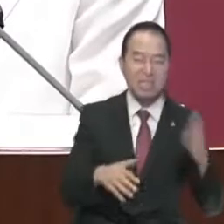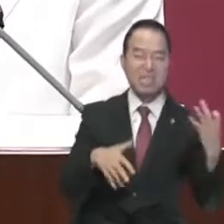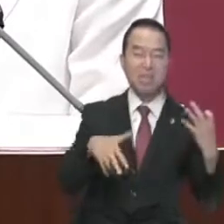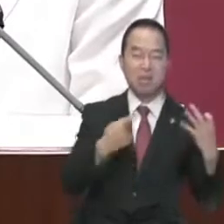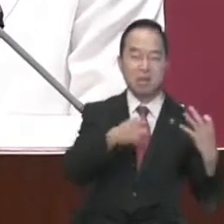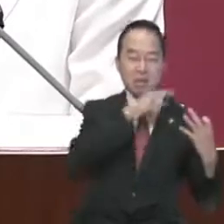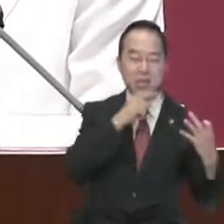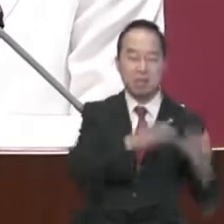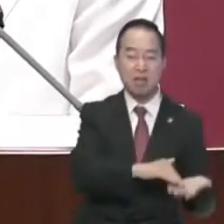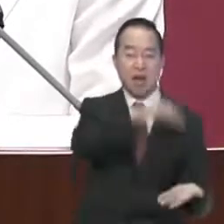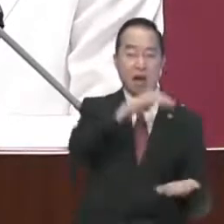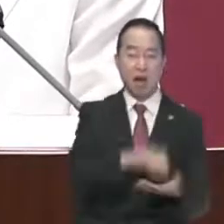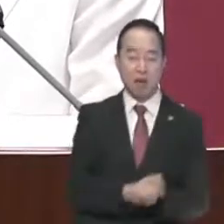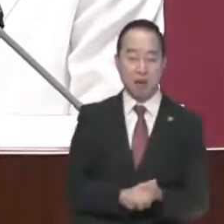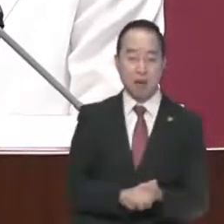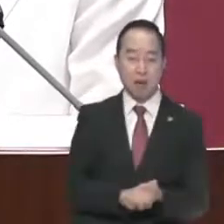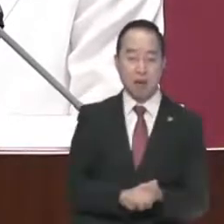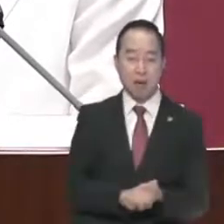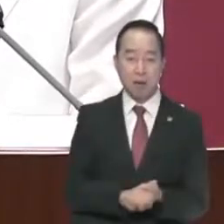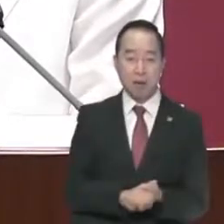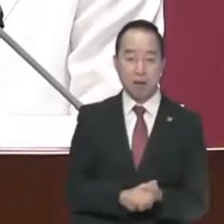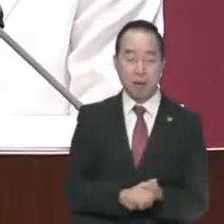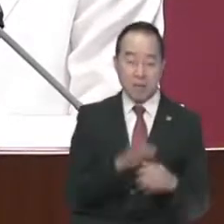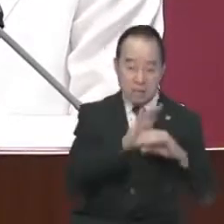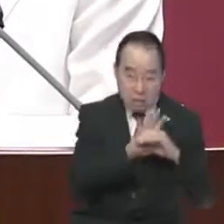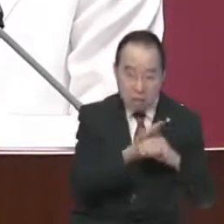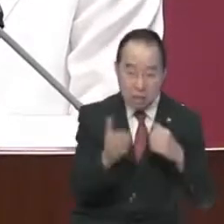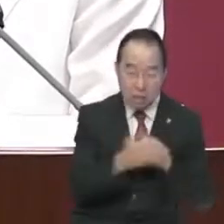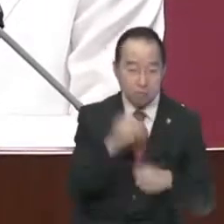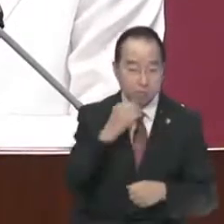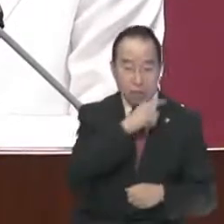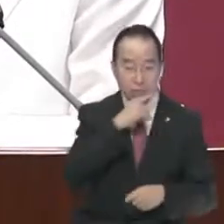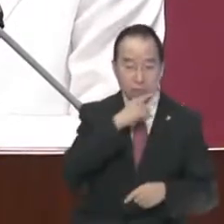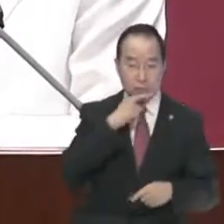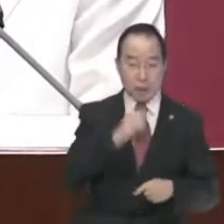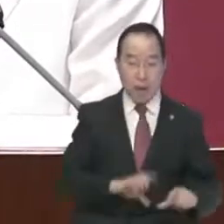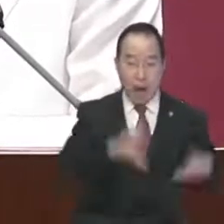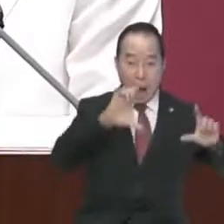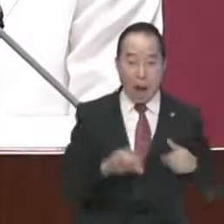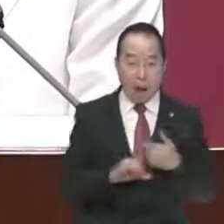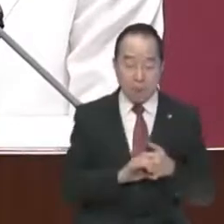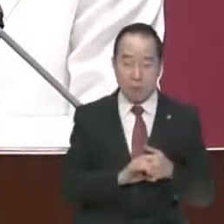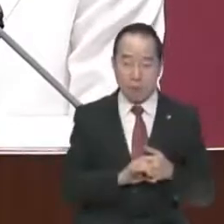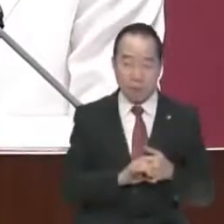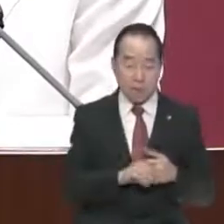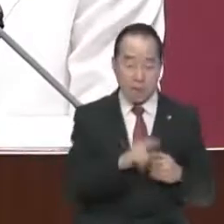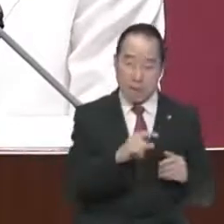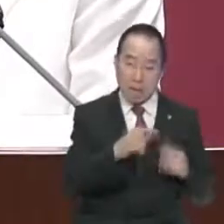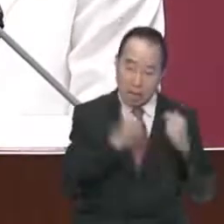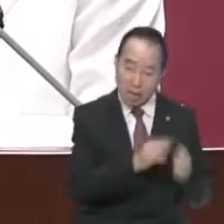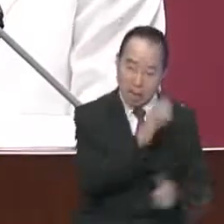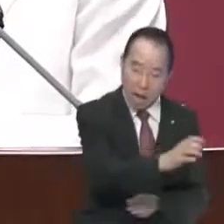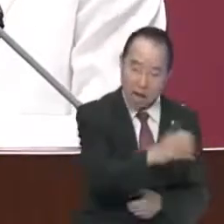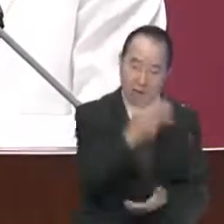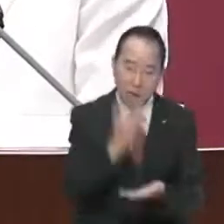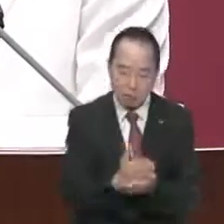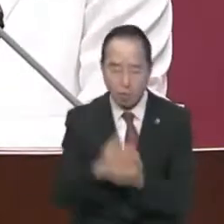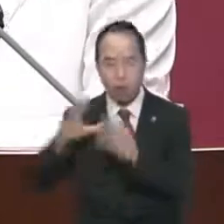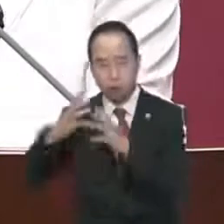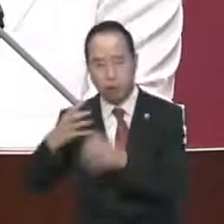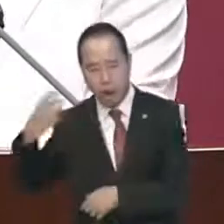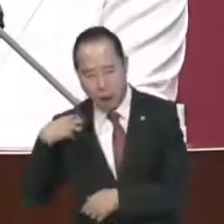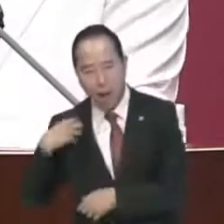상황에서는 누군가 빚을 져야 한다면 저는 가계가 아니라 국가가 되어야 된다고 생각하는데요. 어떻게 생각하십니까? 예, 뭐 빚을